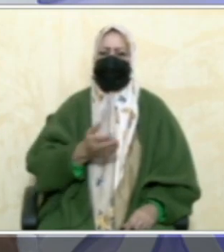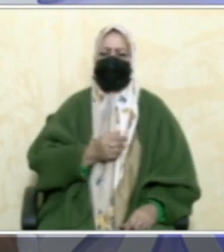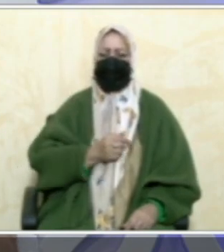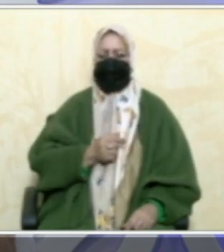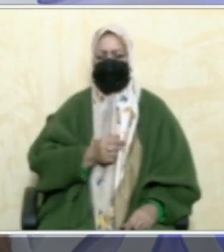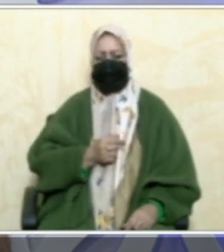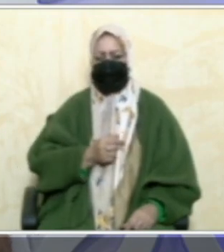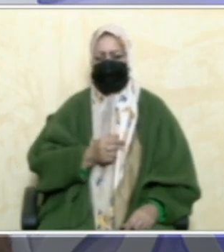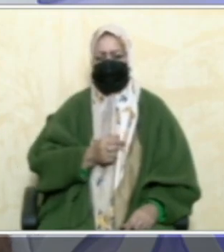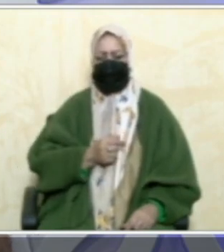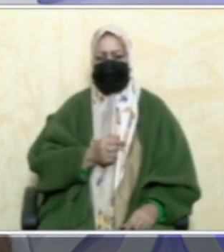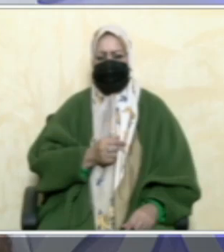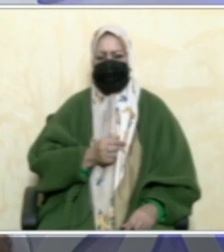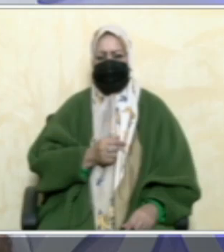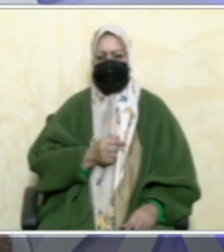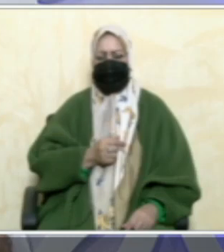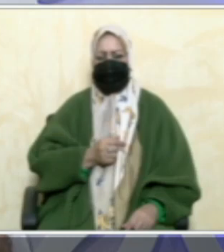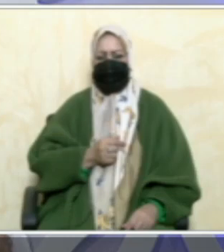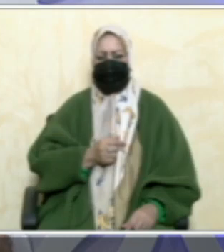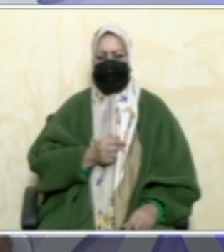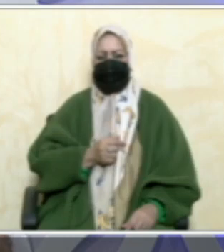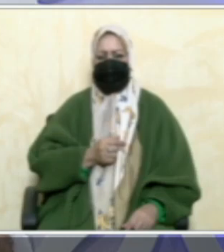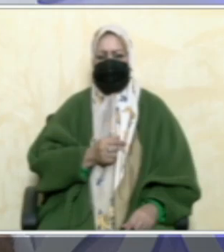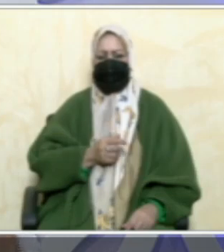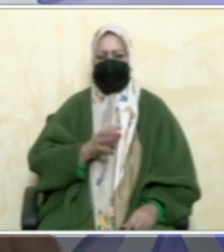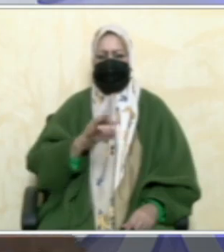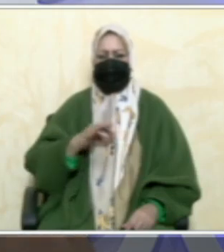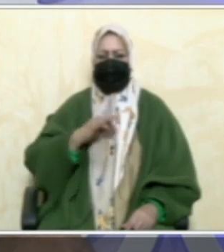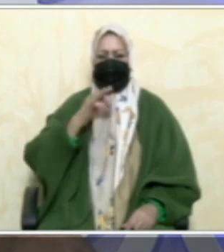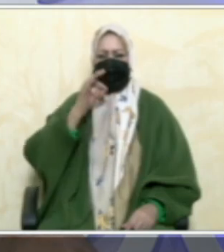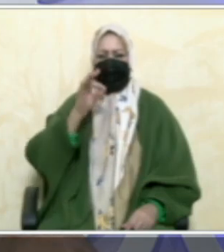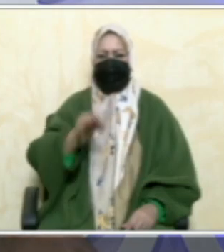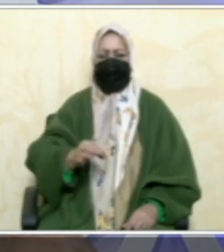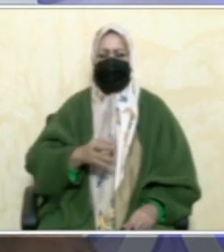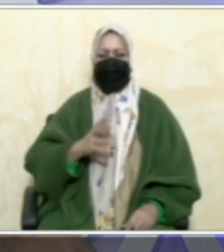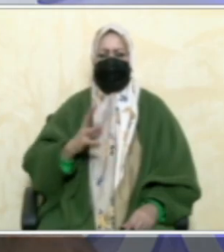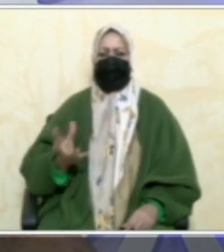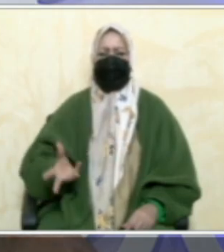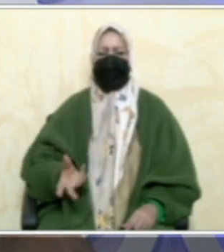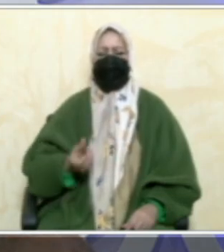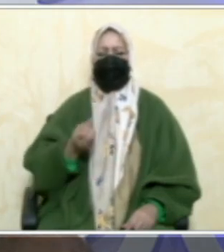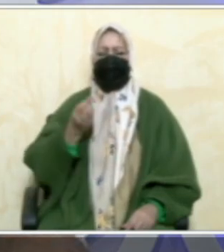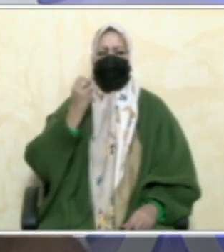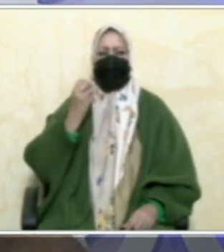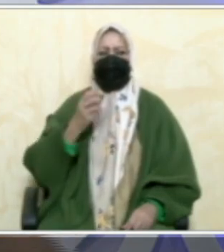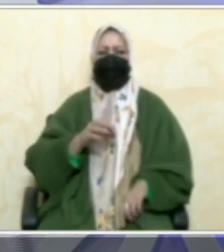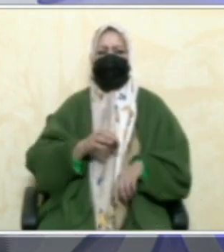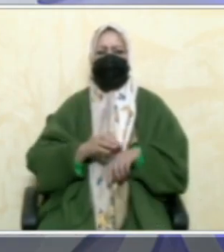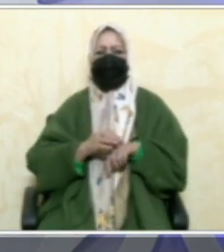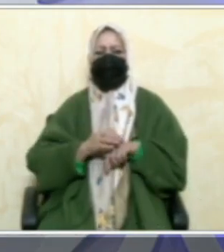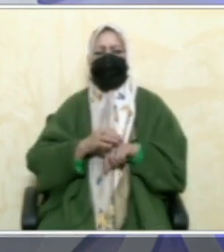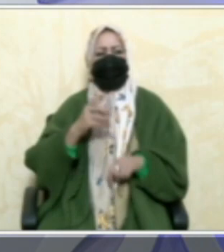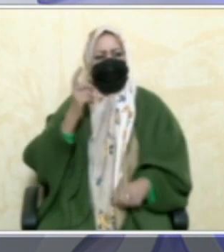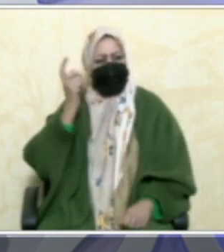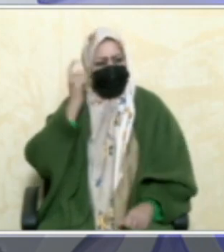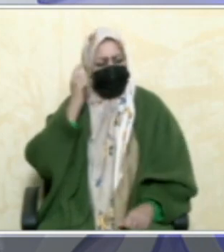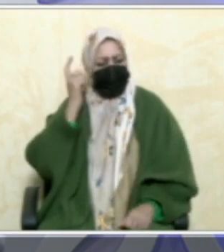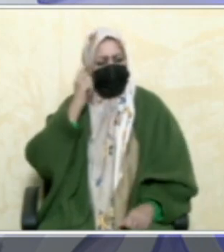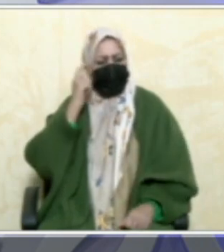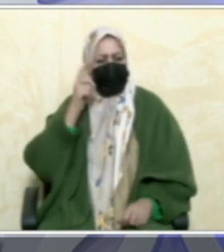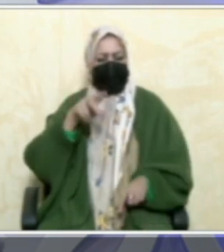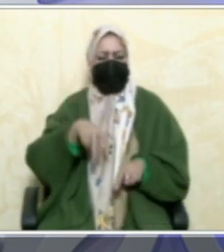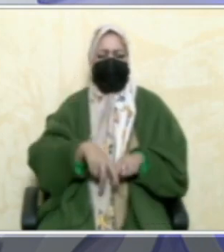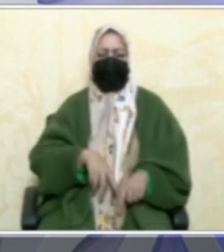فهذه من نعم البارئة على الإنسان أن يعرف المظلوم وأن يكون في صفه وأن